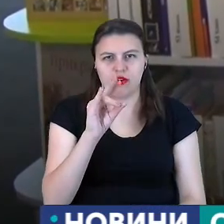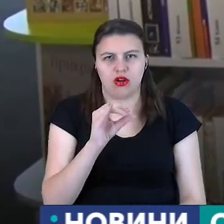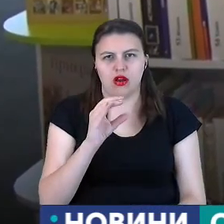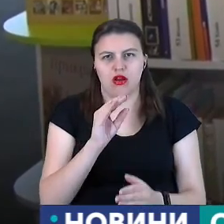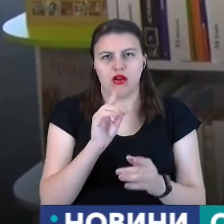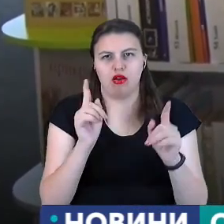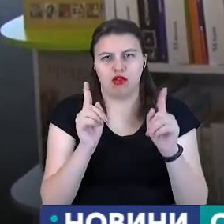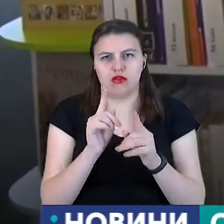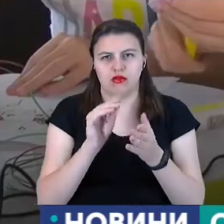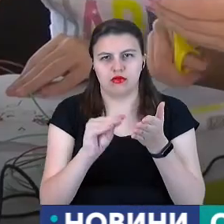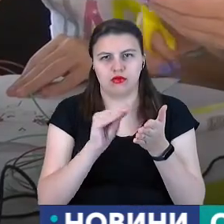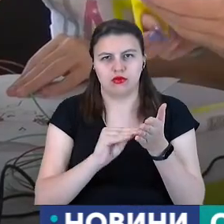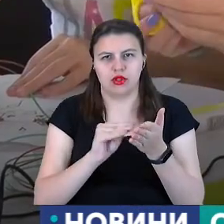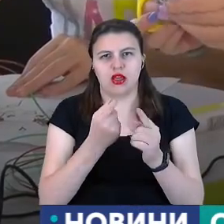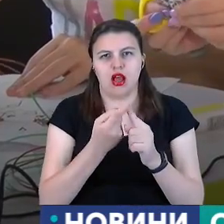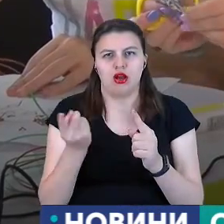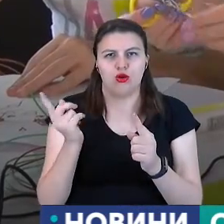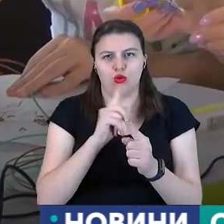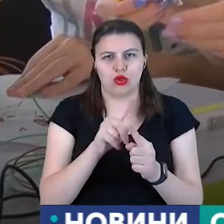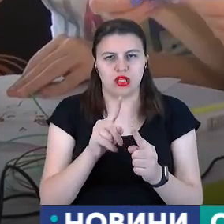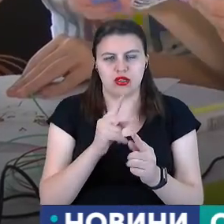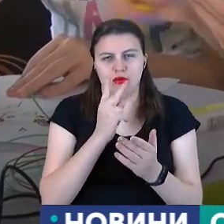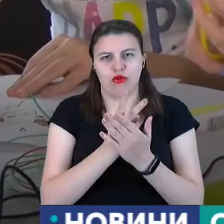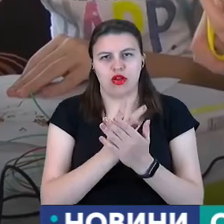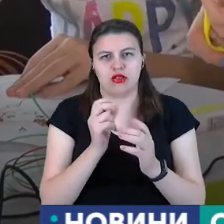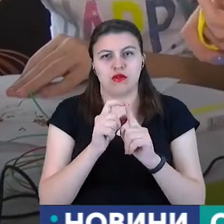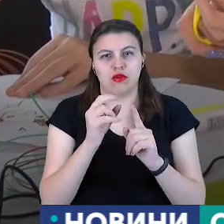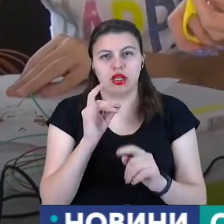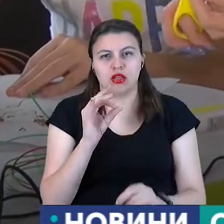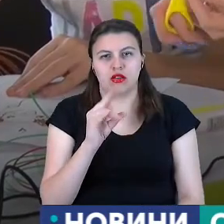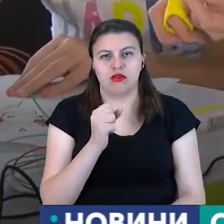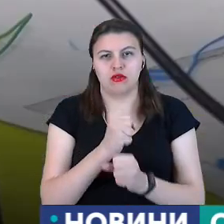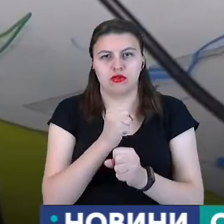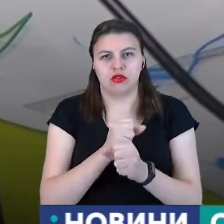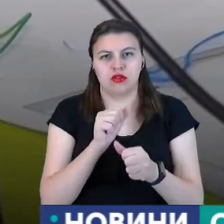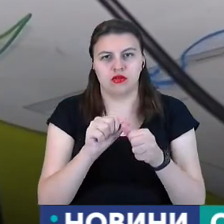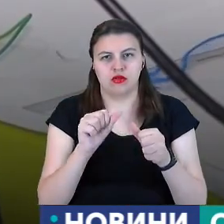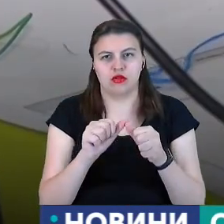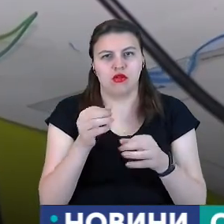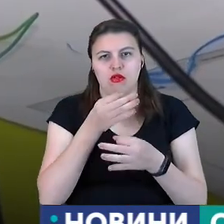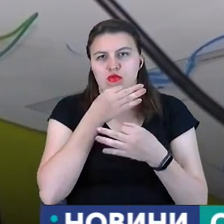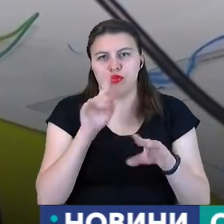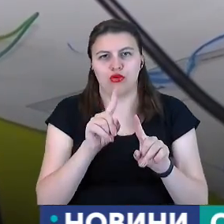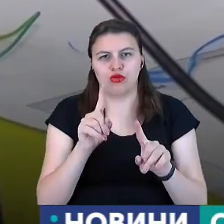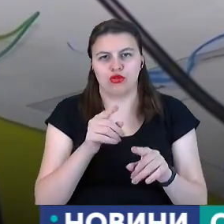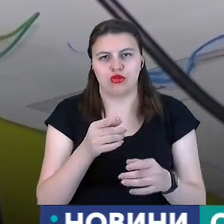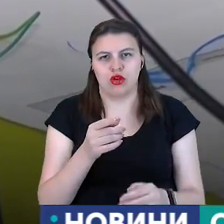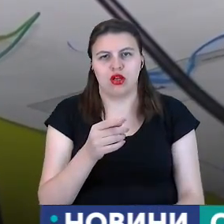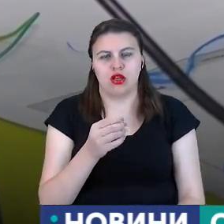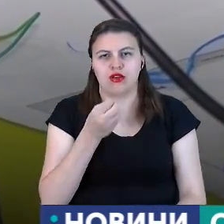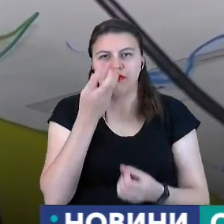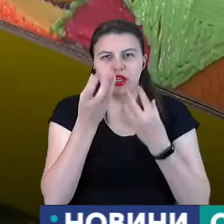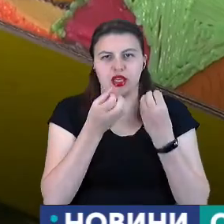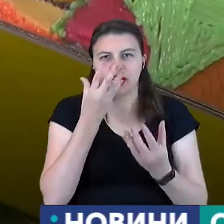вона крутиться, показується. За словами Кирила, виготовити з пластику можна що завгодно – квіти, прикраси, машини, драконів